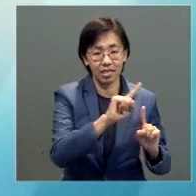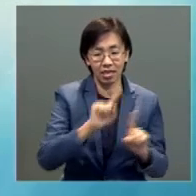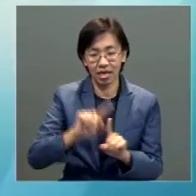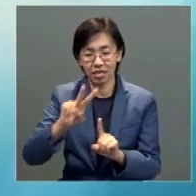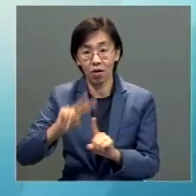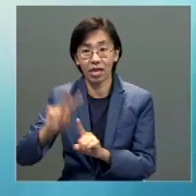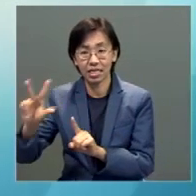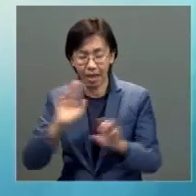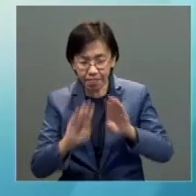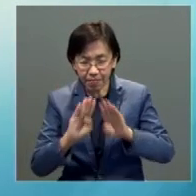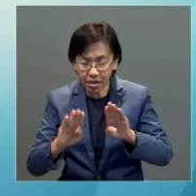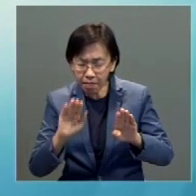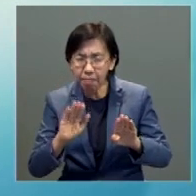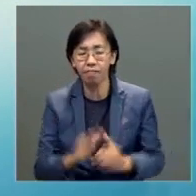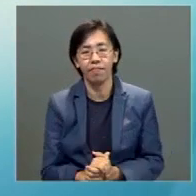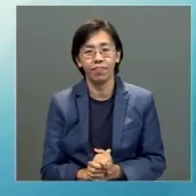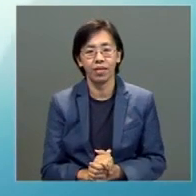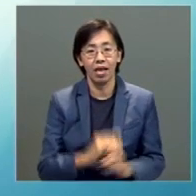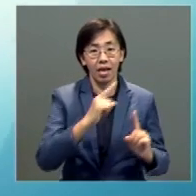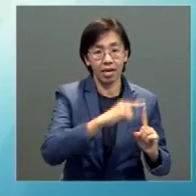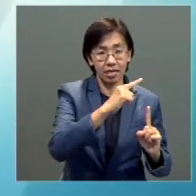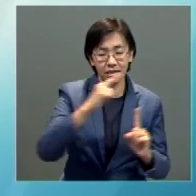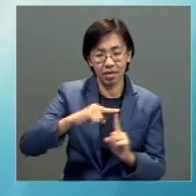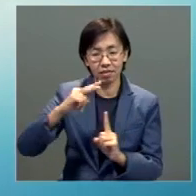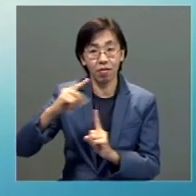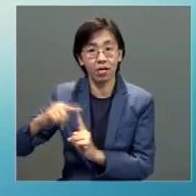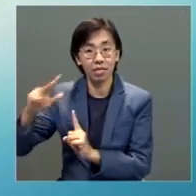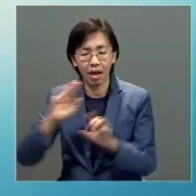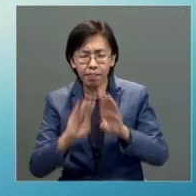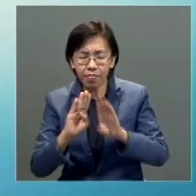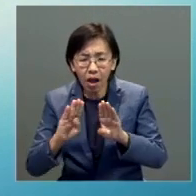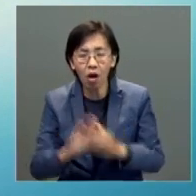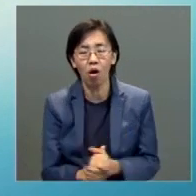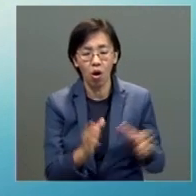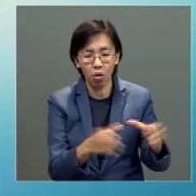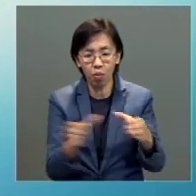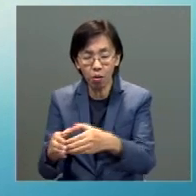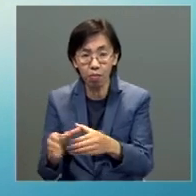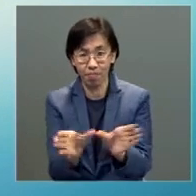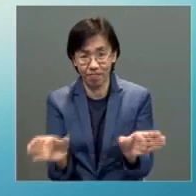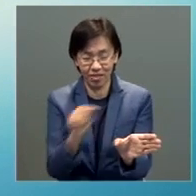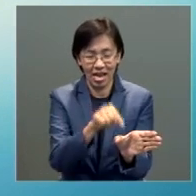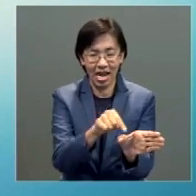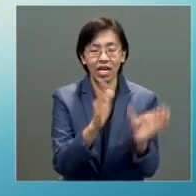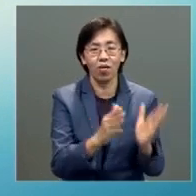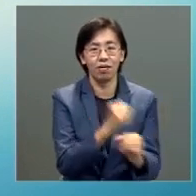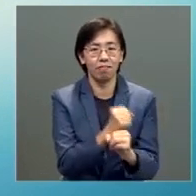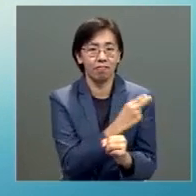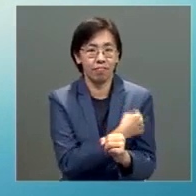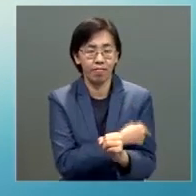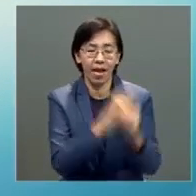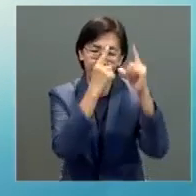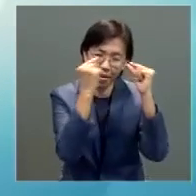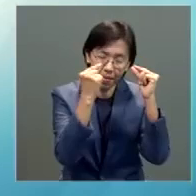เปรียบเทียบกันนะครับไปลงตรวจ2กลุ่มใหญ่ๆครับกลุ่มแรกคือกลุ่มบุคลากรสาธารณสุข